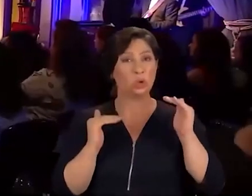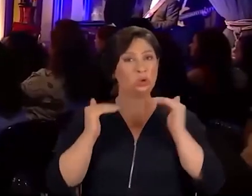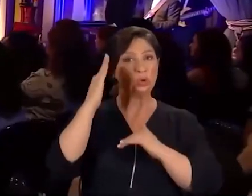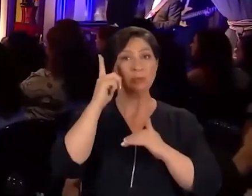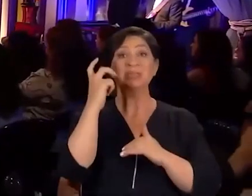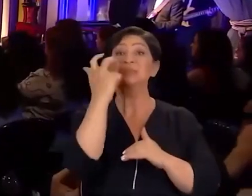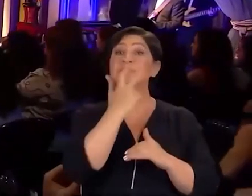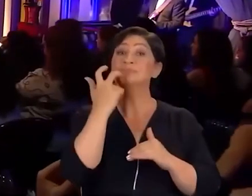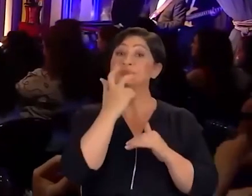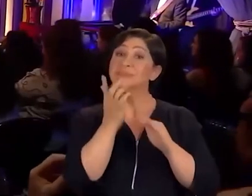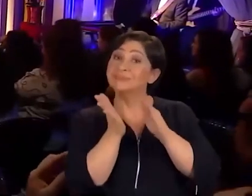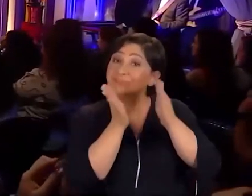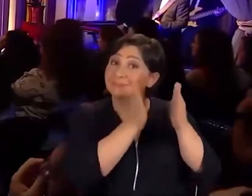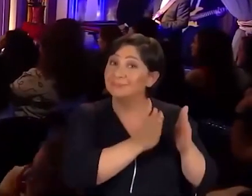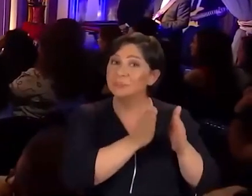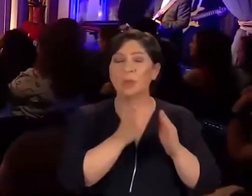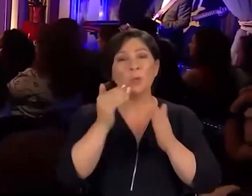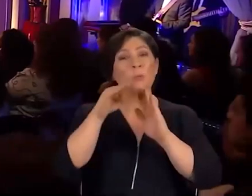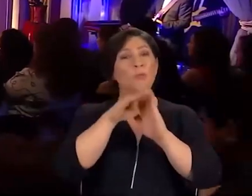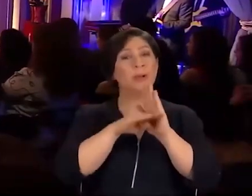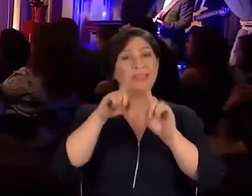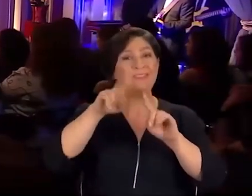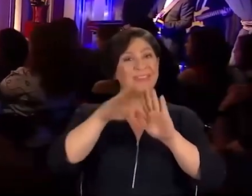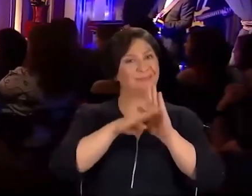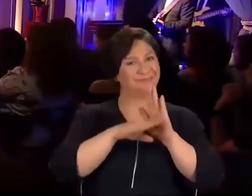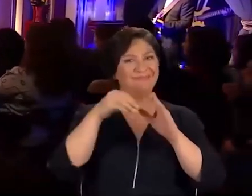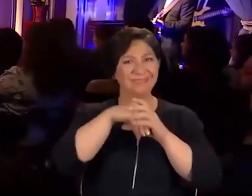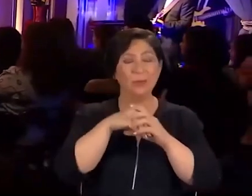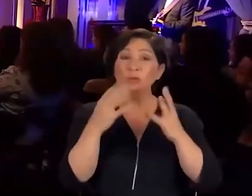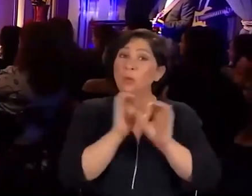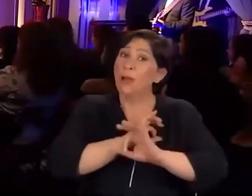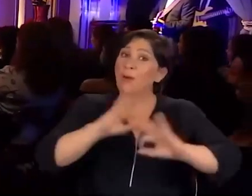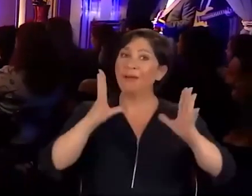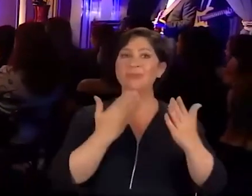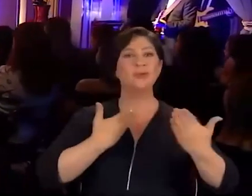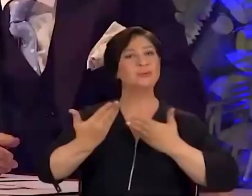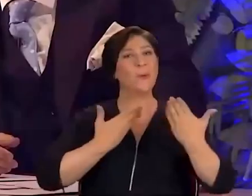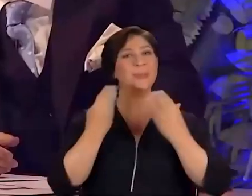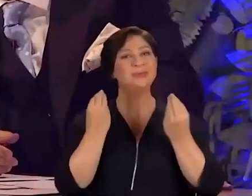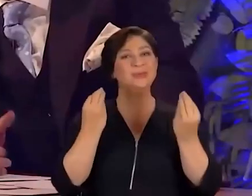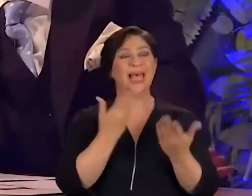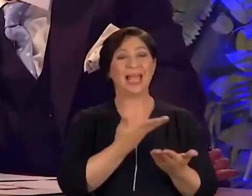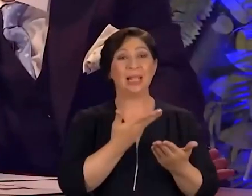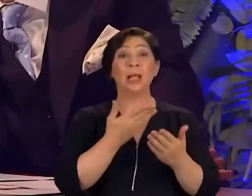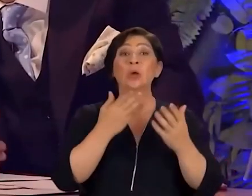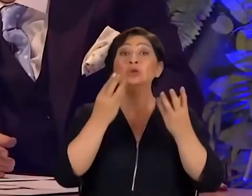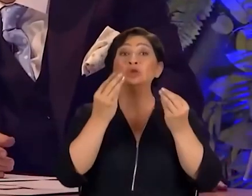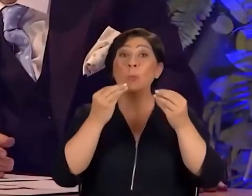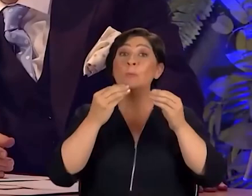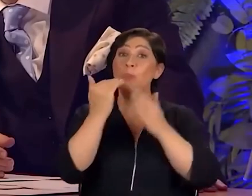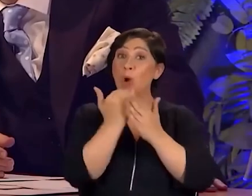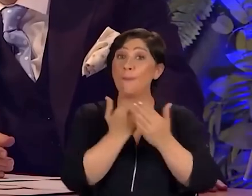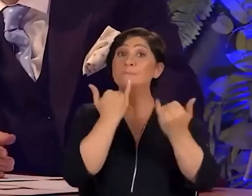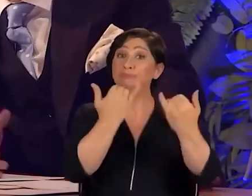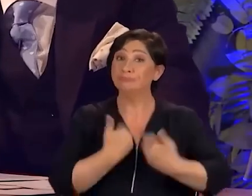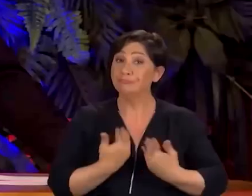bir solist olmanın dışında da programlarda da harikulade performans gösteren bir kız. Ve birçok programımıza